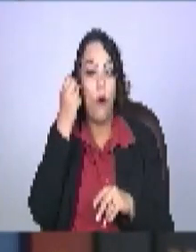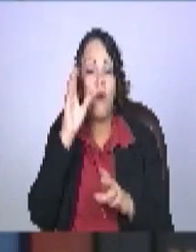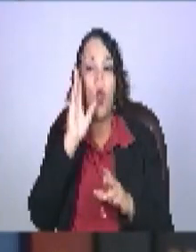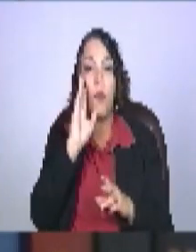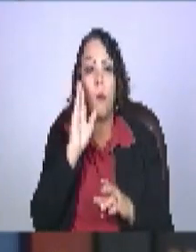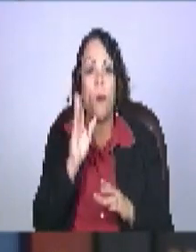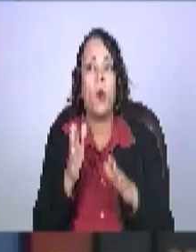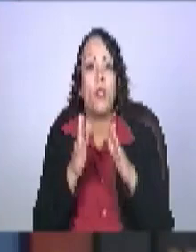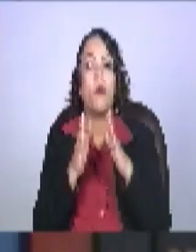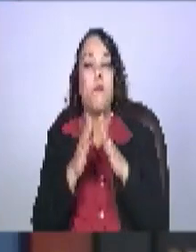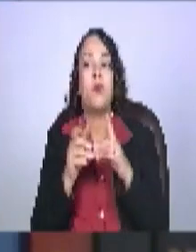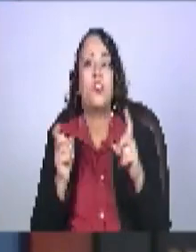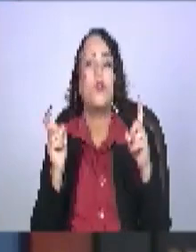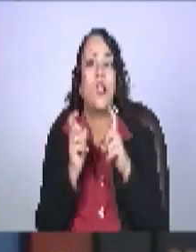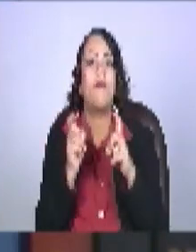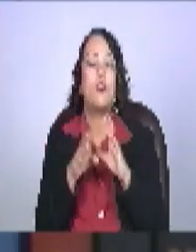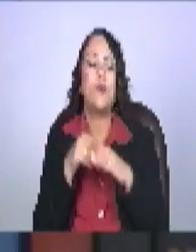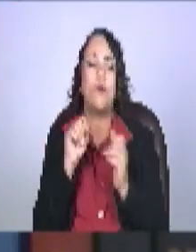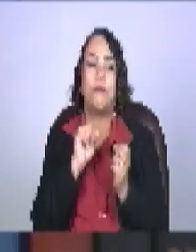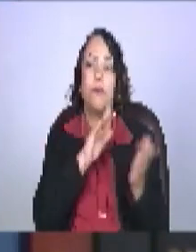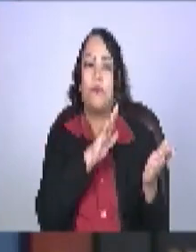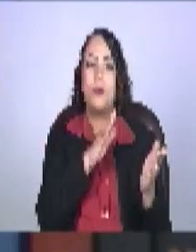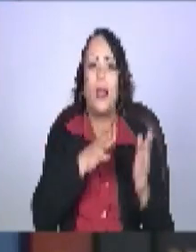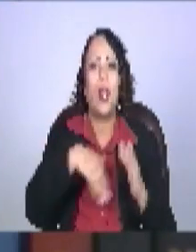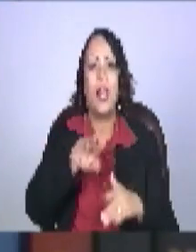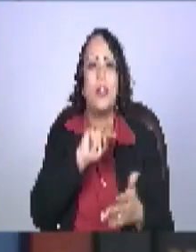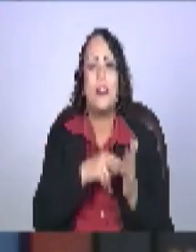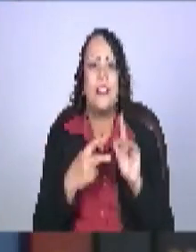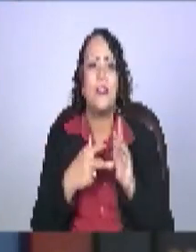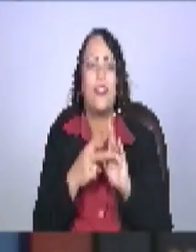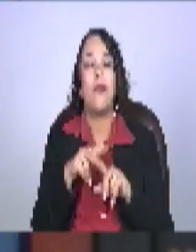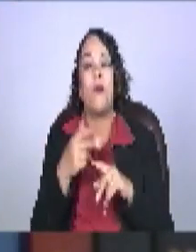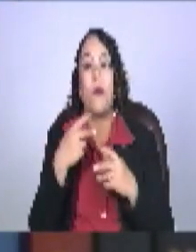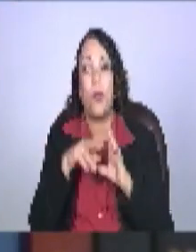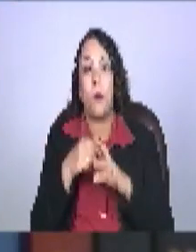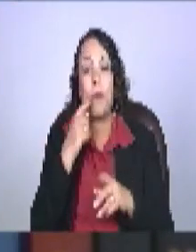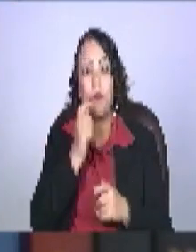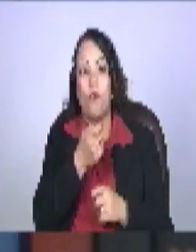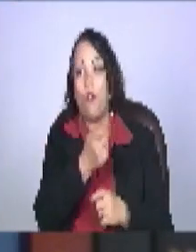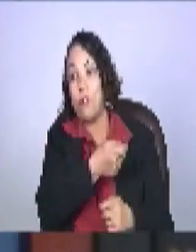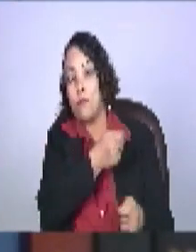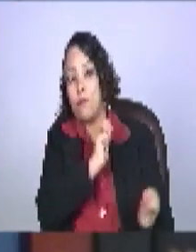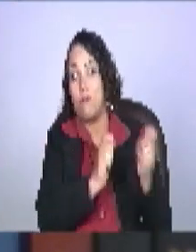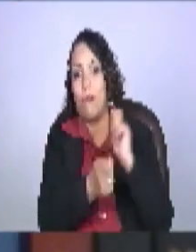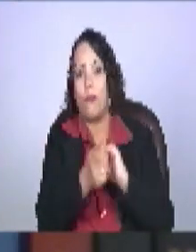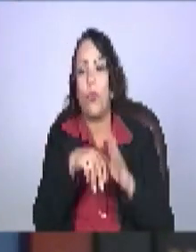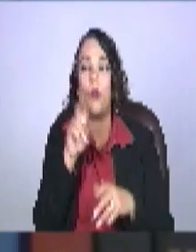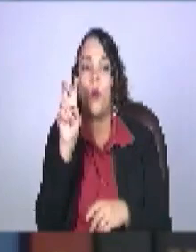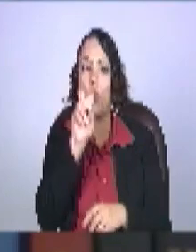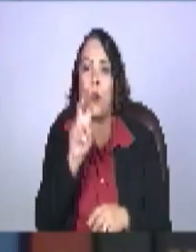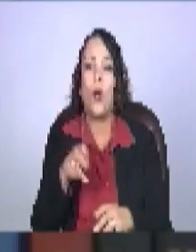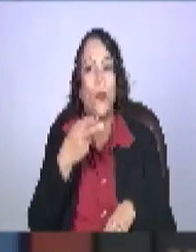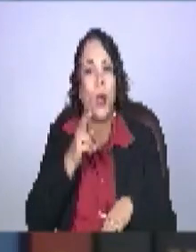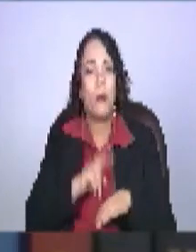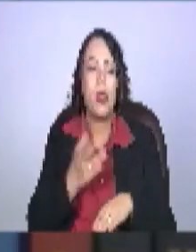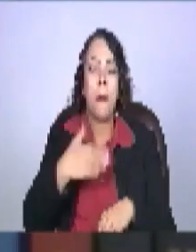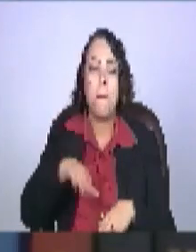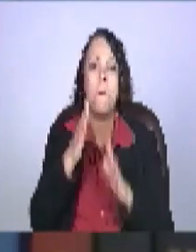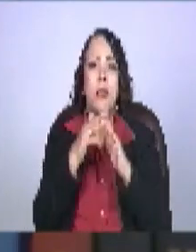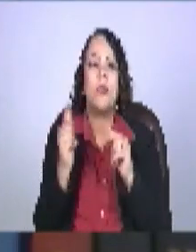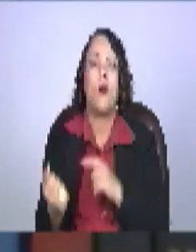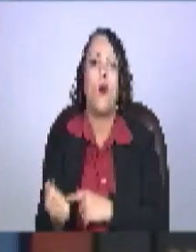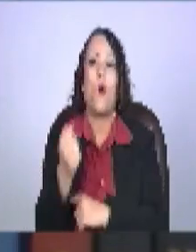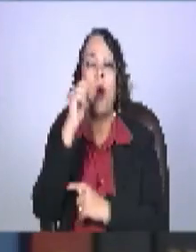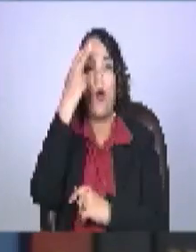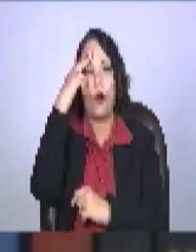مصر تنافس وتصدر هذه الصناعات وتجلب عمله صعبه ويكون لمصر قوتها